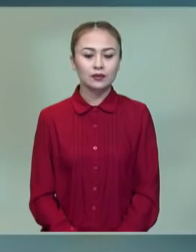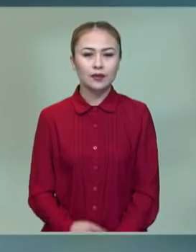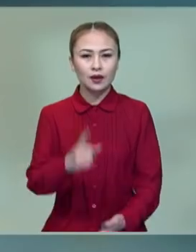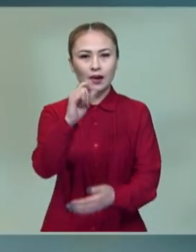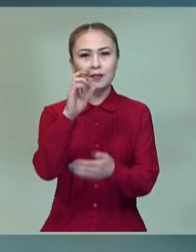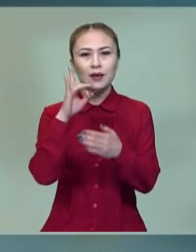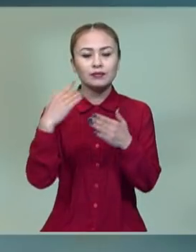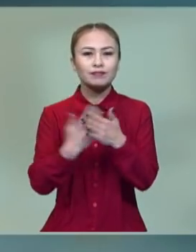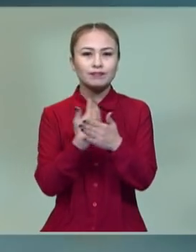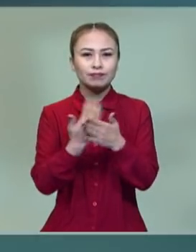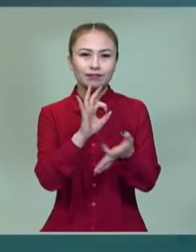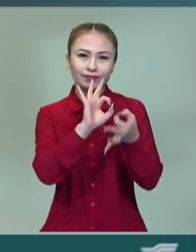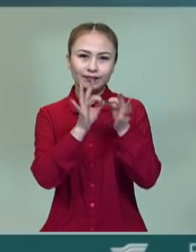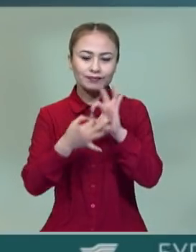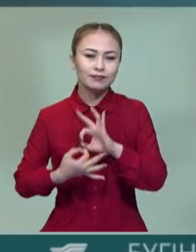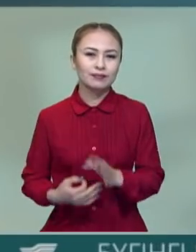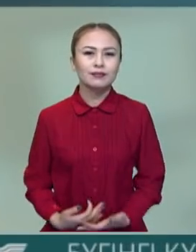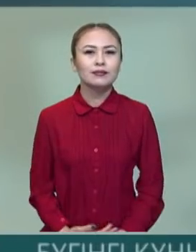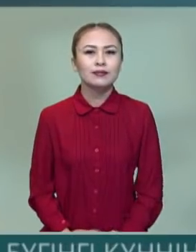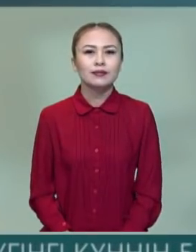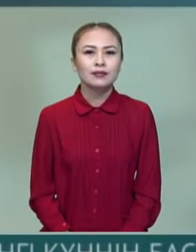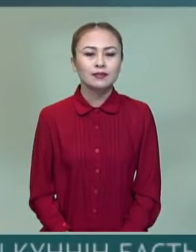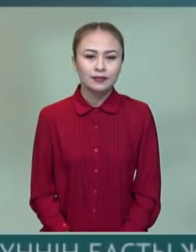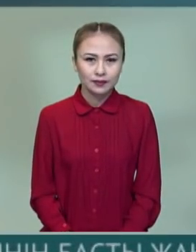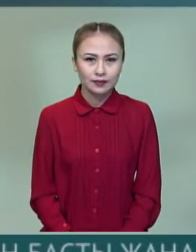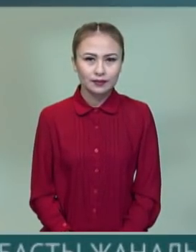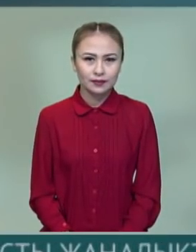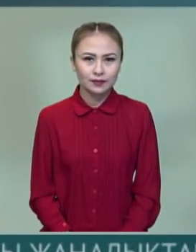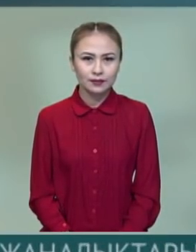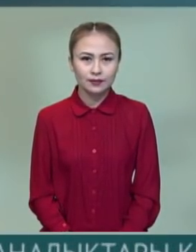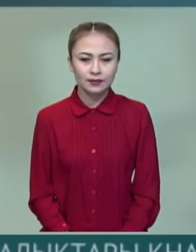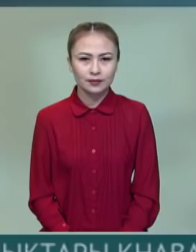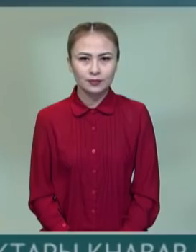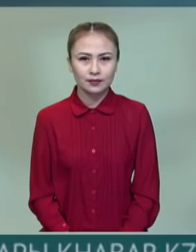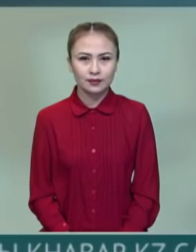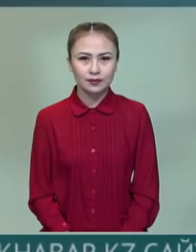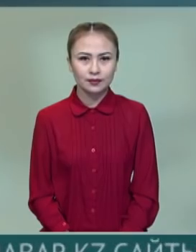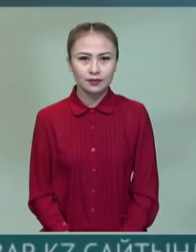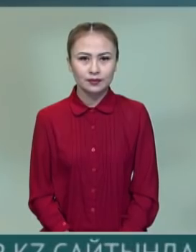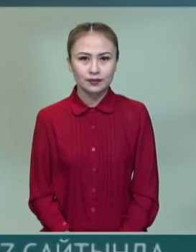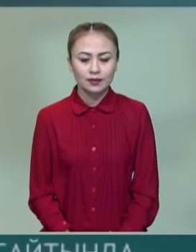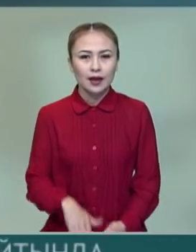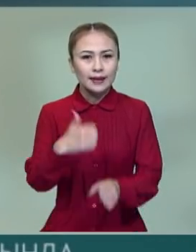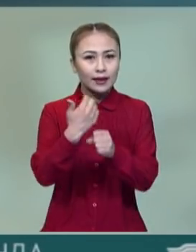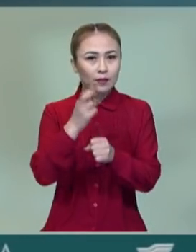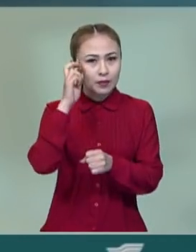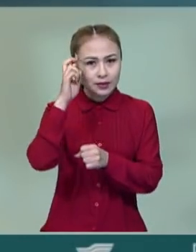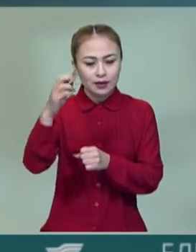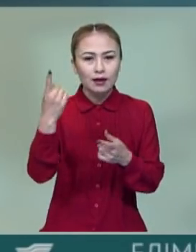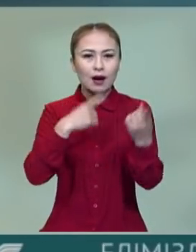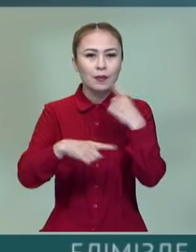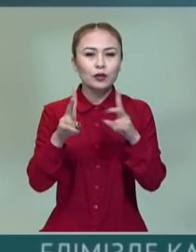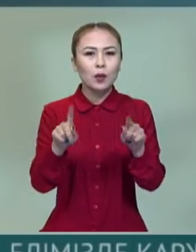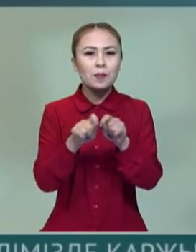Хабар арнасының тілшілер әзірлеген жаңалықтар легімен таныс болыңыздар. Студияда Мөлдір Доспаева, Суырда аудармада Жанбота Сәрсенбаева. Елбасы қайта